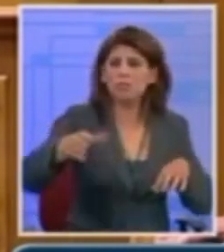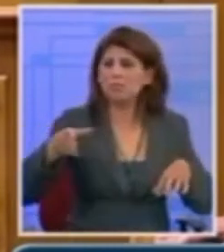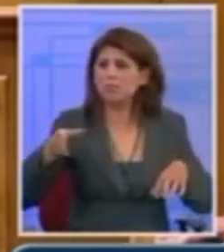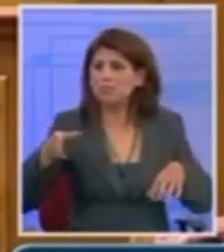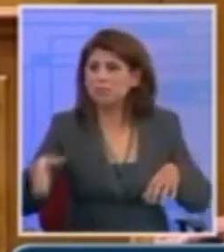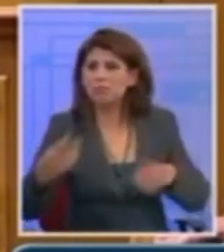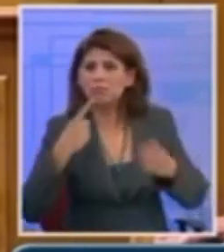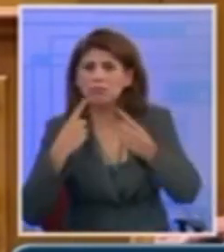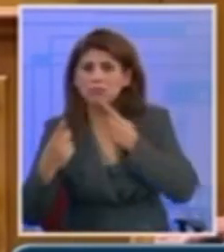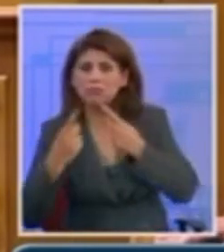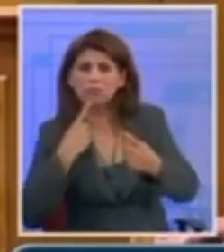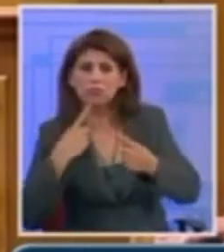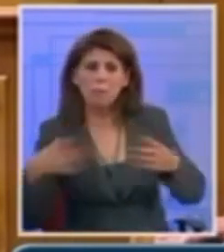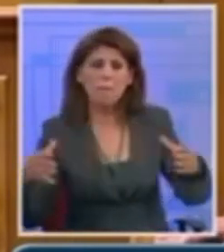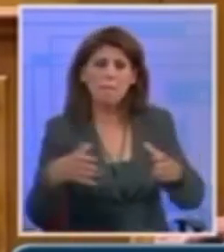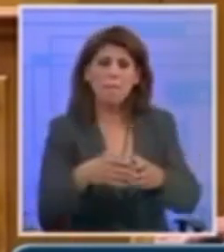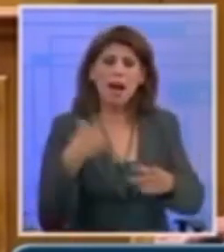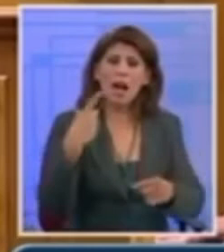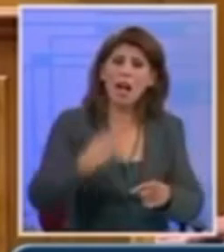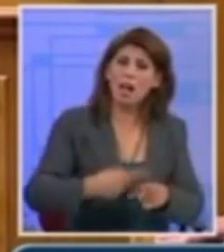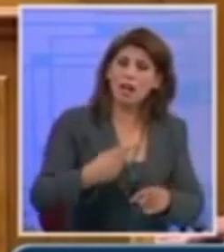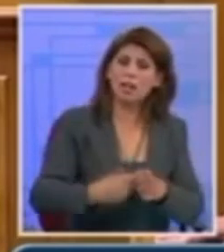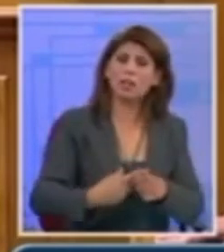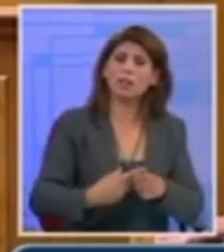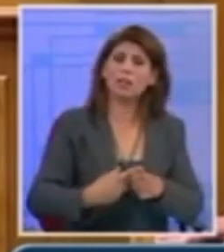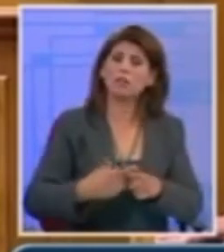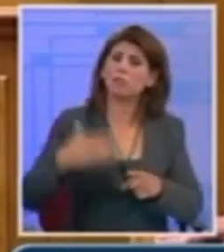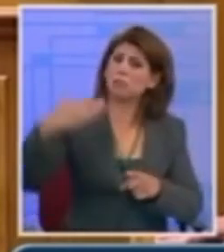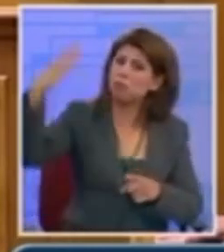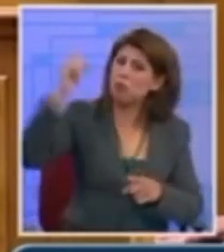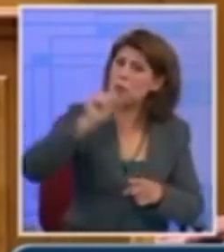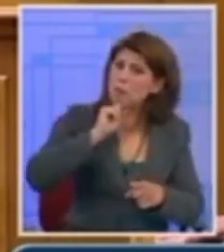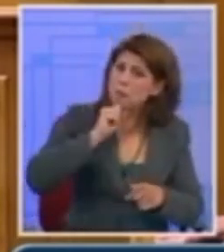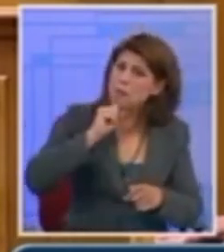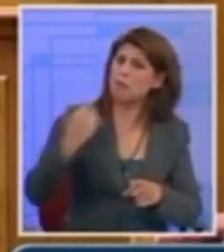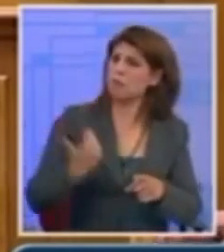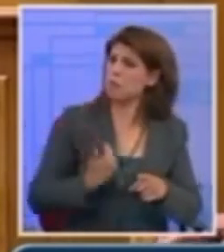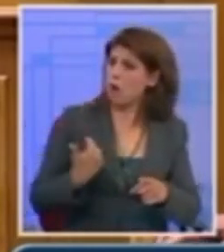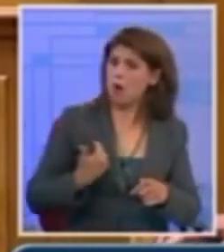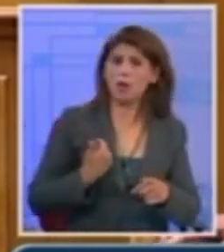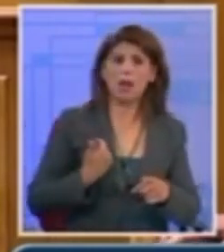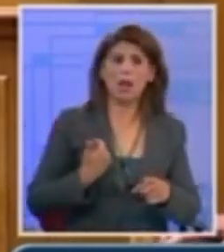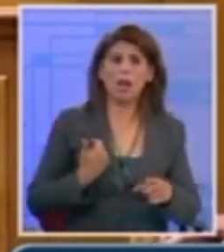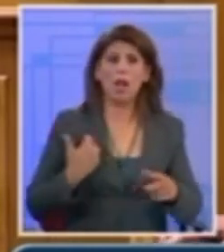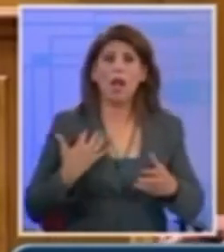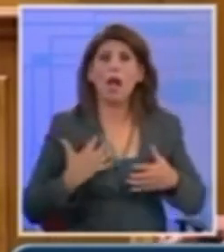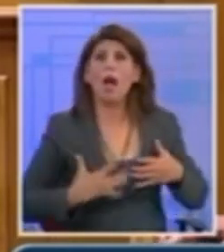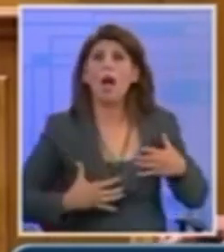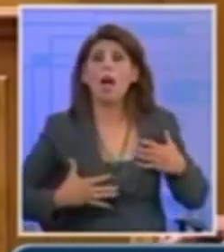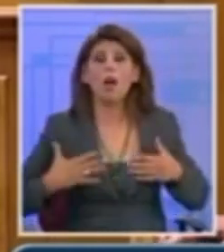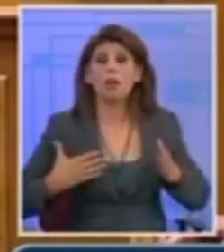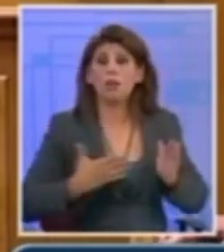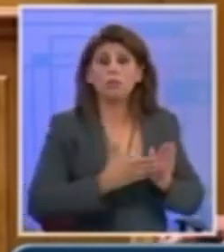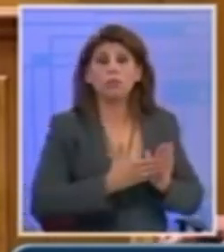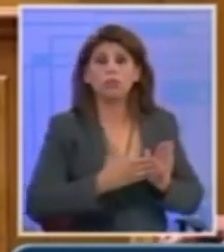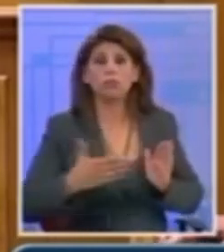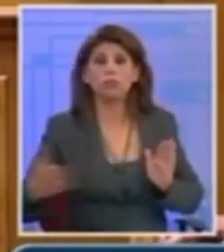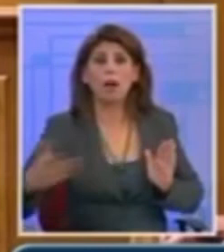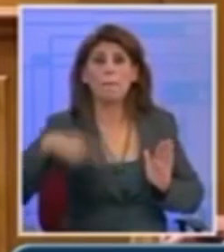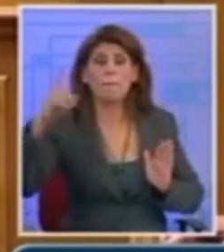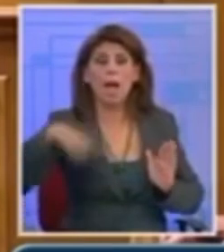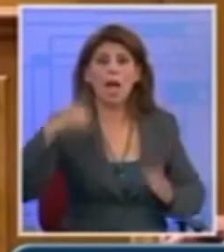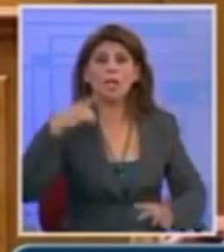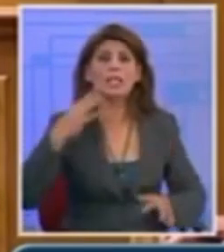κάθε παρέα Ελλήνων, μεγαλύτερων αλλά και νεότερων, που με αγωνία τούτες τις μέρες συζητά για τις